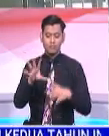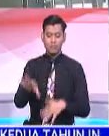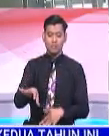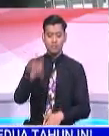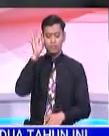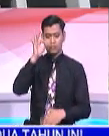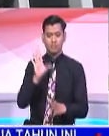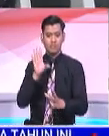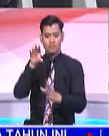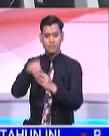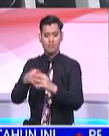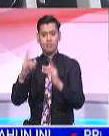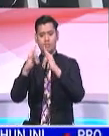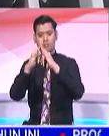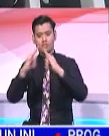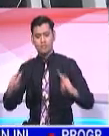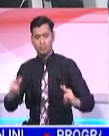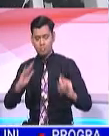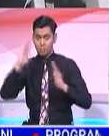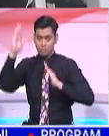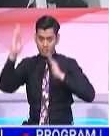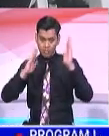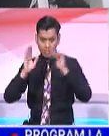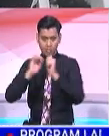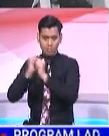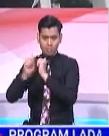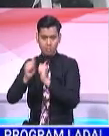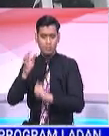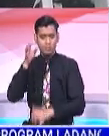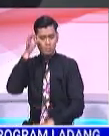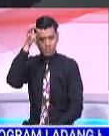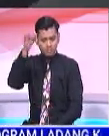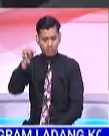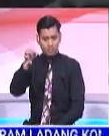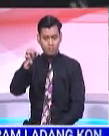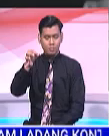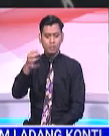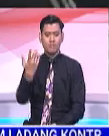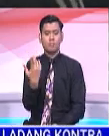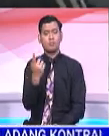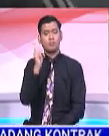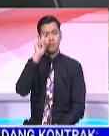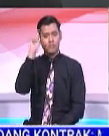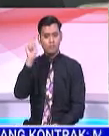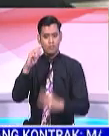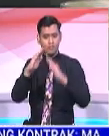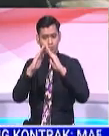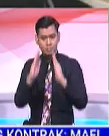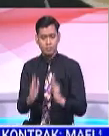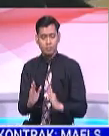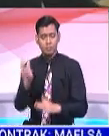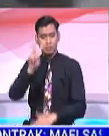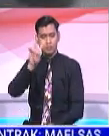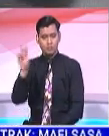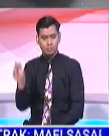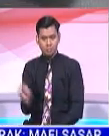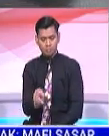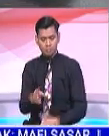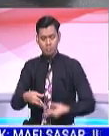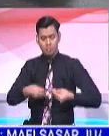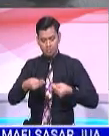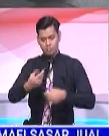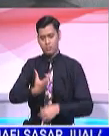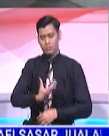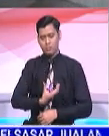terpilih menyertai kem kebangsaan tersebut nanti. Pada temasya edisi kali ini, tuan rumah Vietnam hanya menawarkan pingat bagi